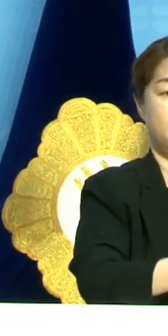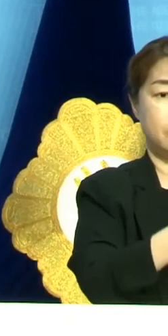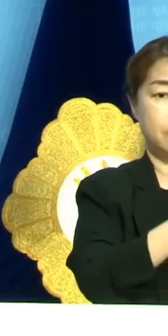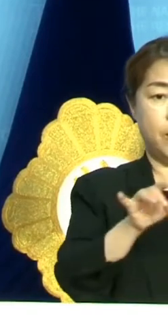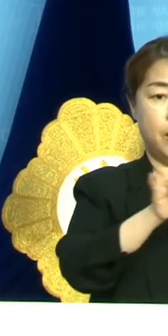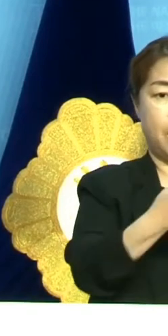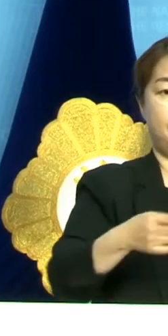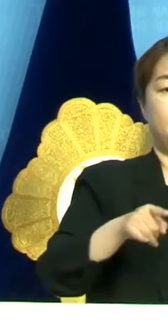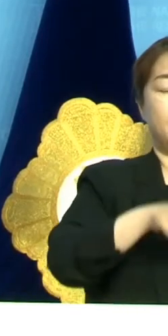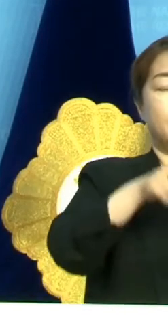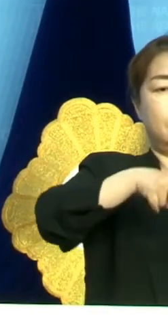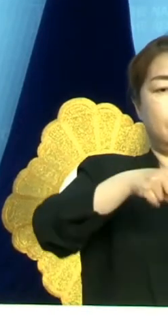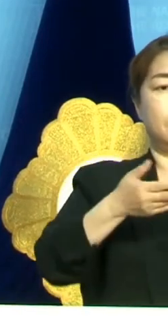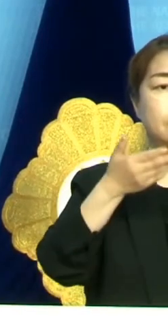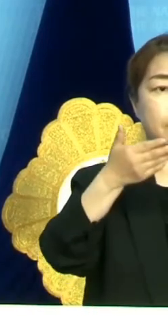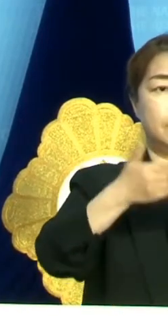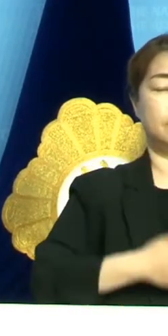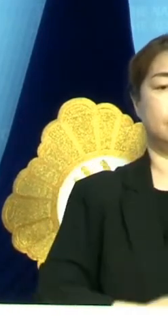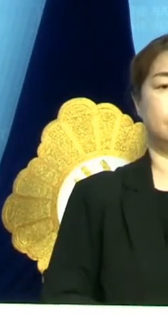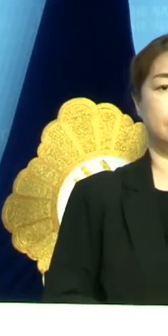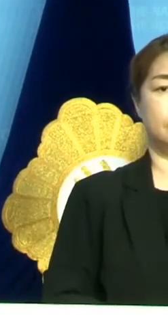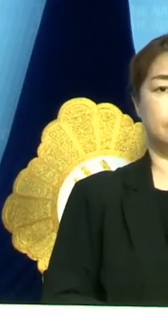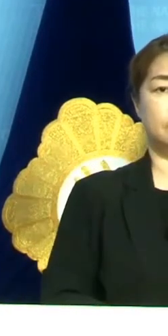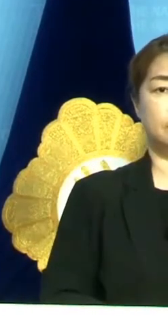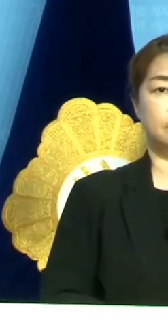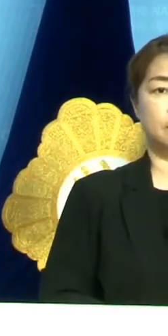함께 낭독해 주시도록 하겠습니다